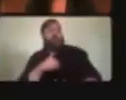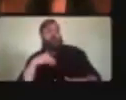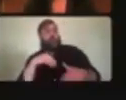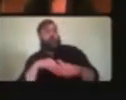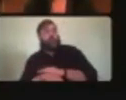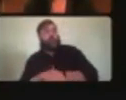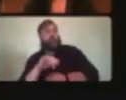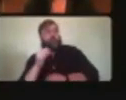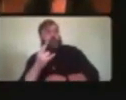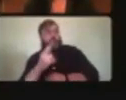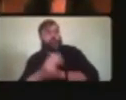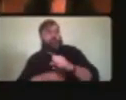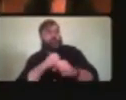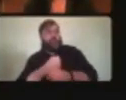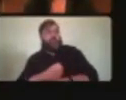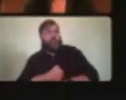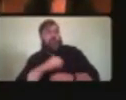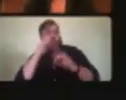hisabati.